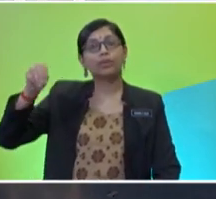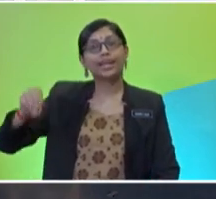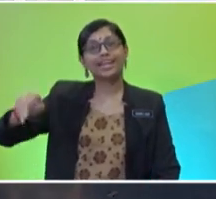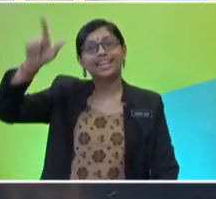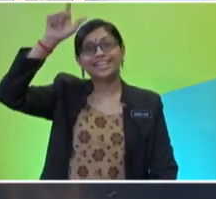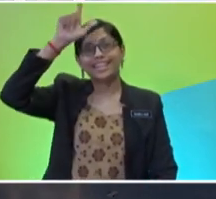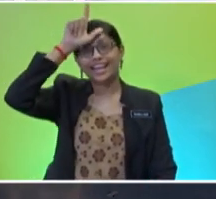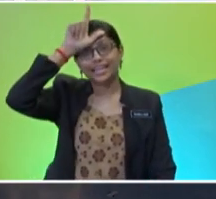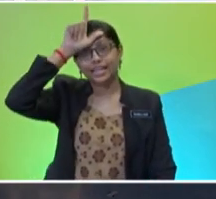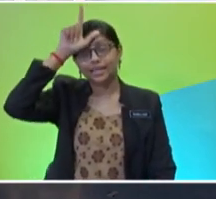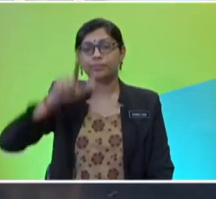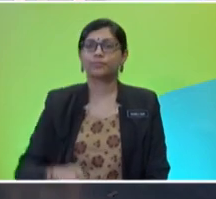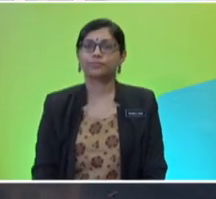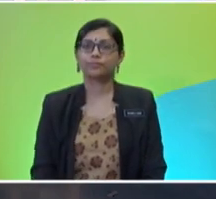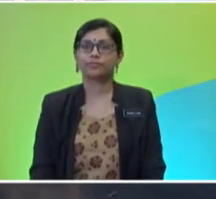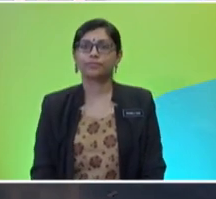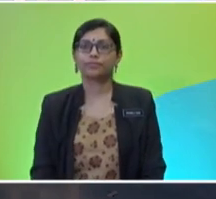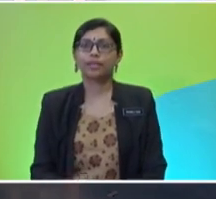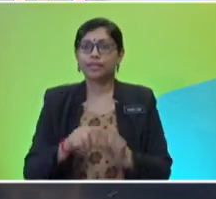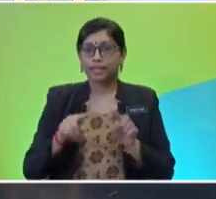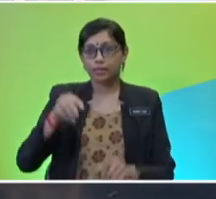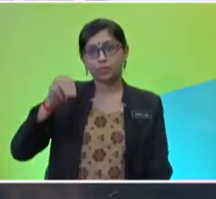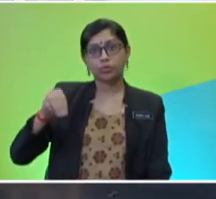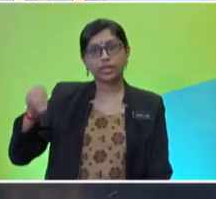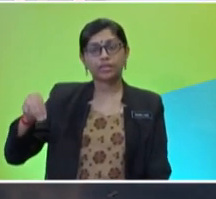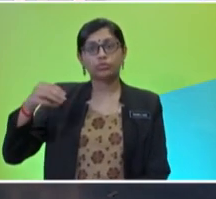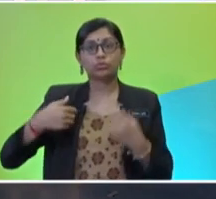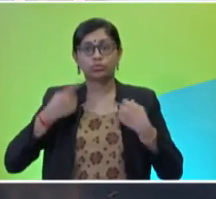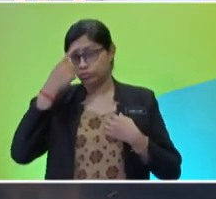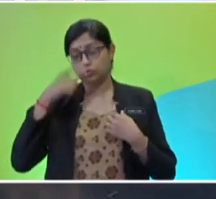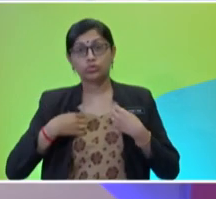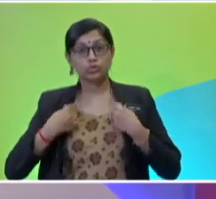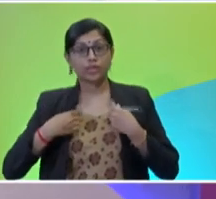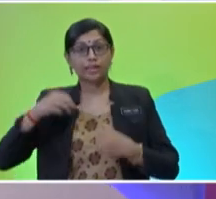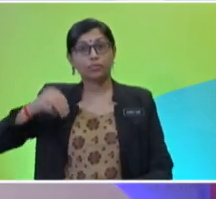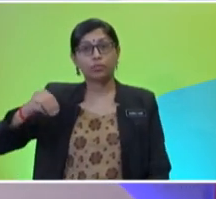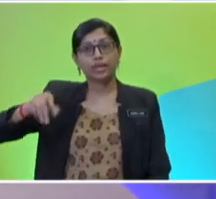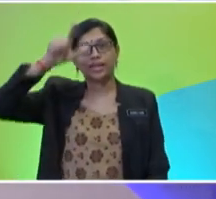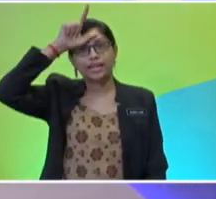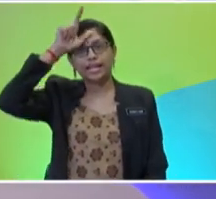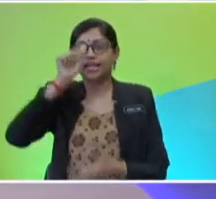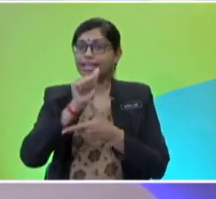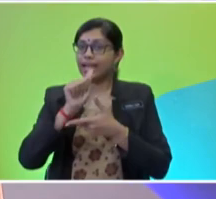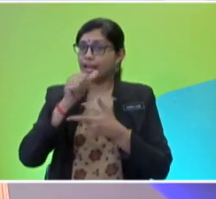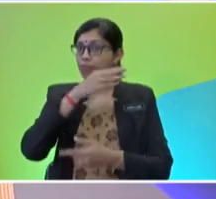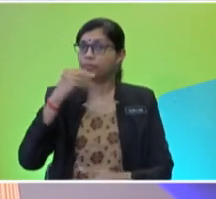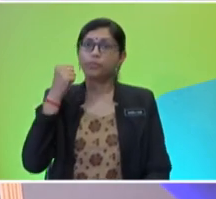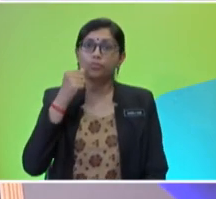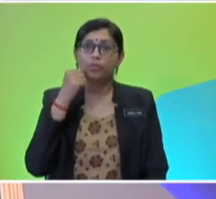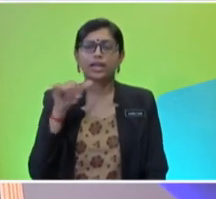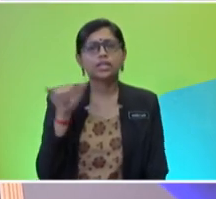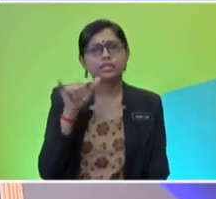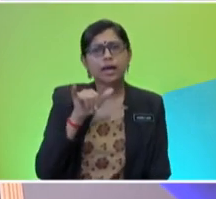Ya. Yeah. Dan juga seluar sukan sekolah. Ya, yeah, betul. Okey. Tadi kita dah sama-sama tengok